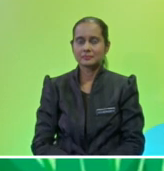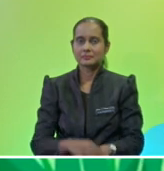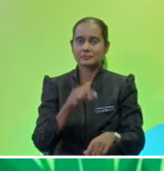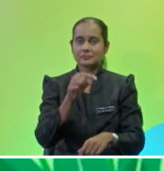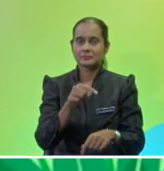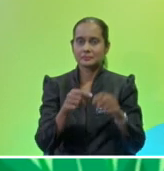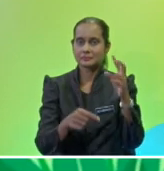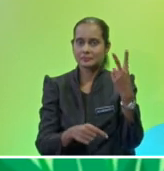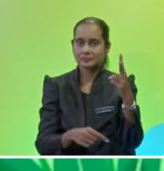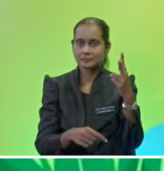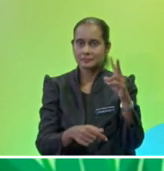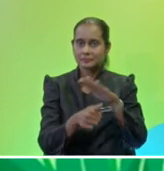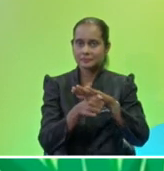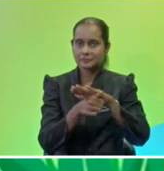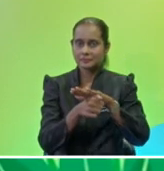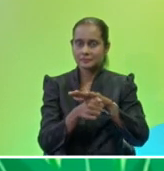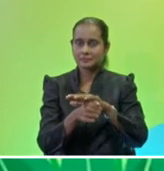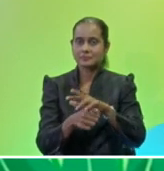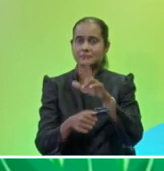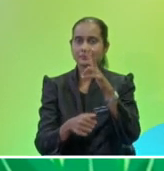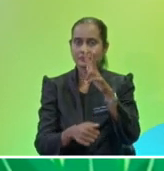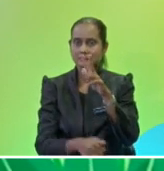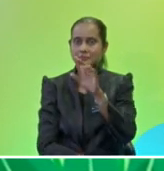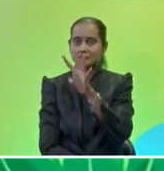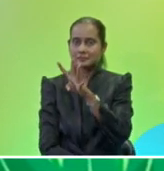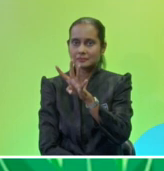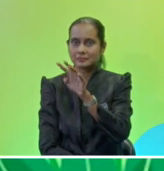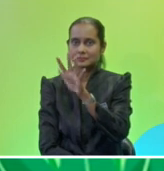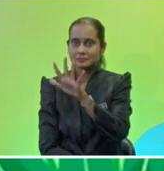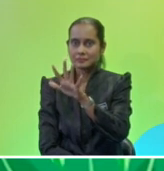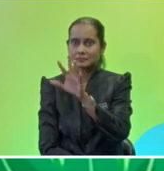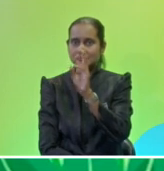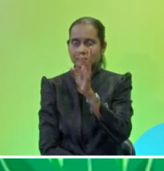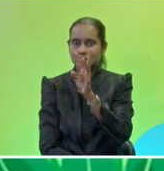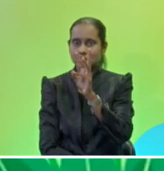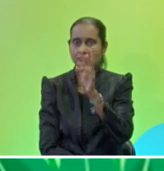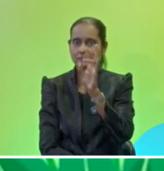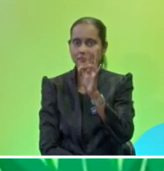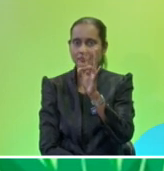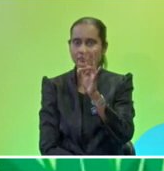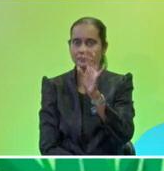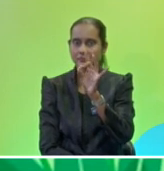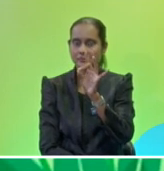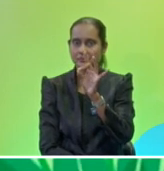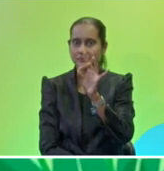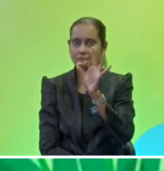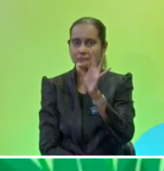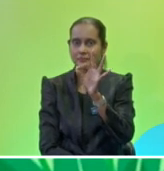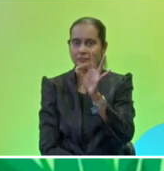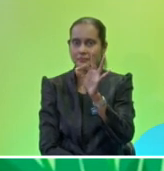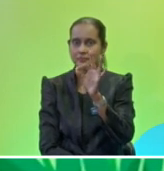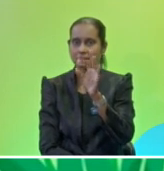siput 12 13 14 15 16 17 18